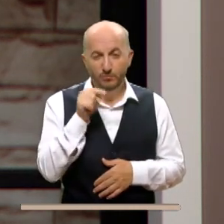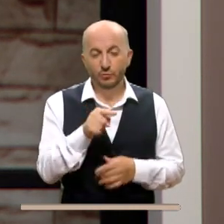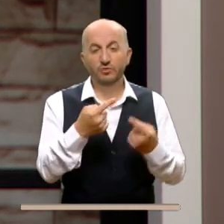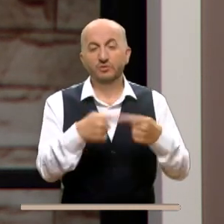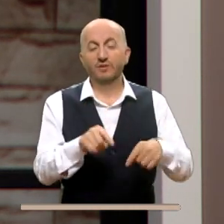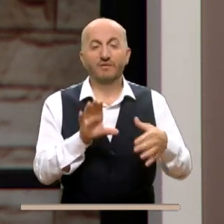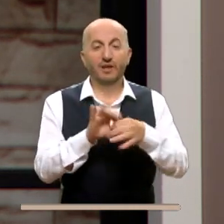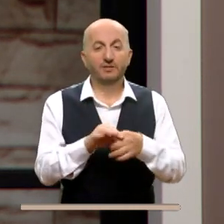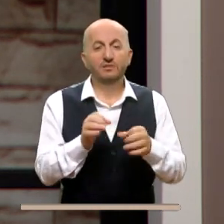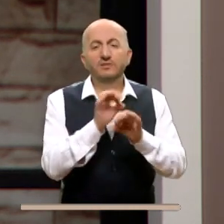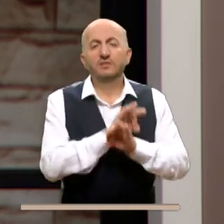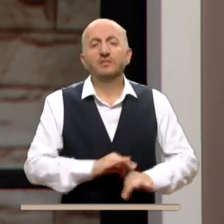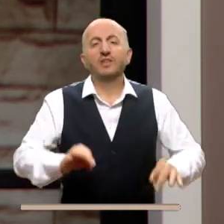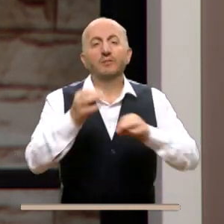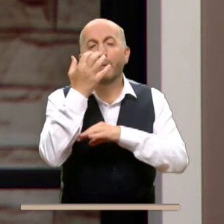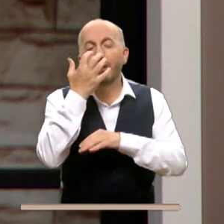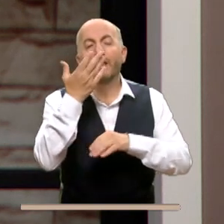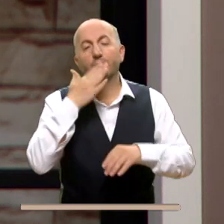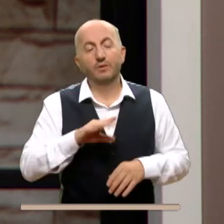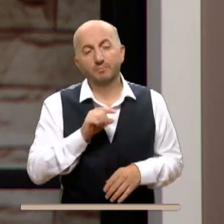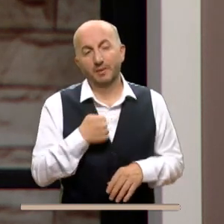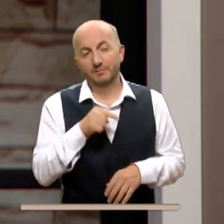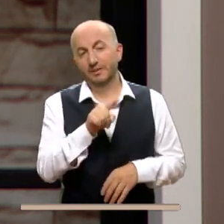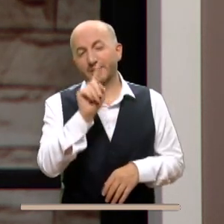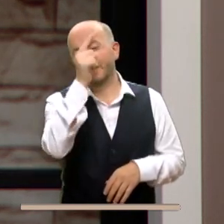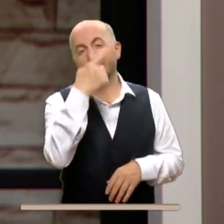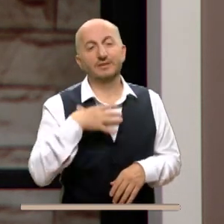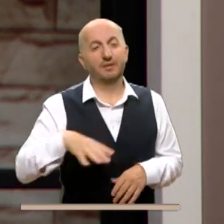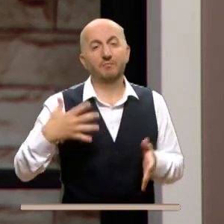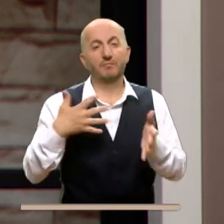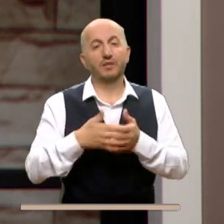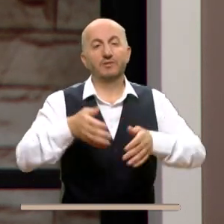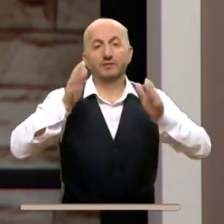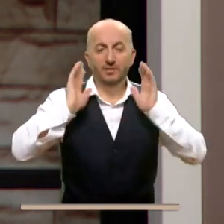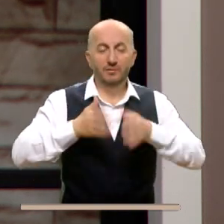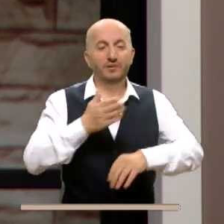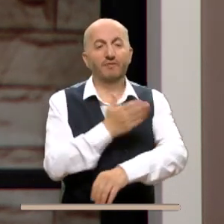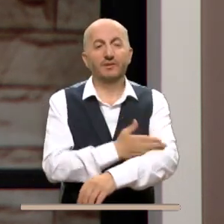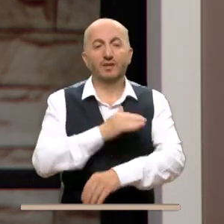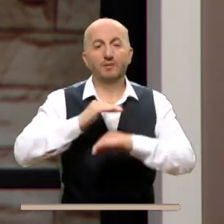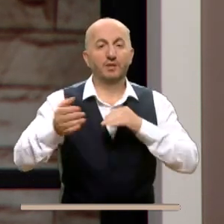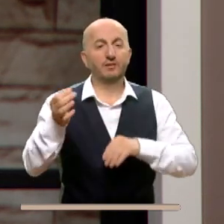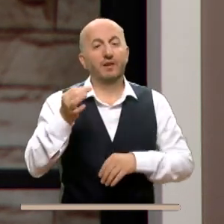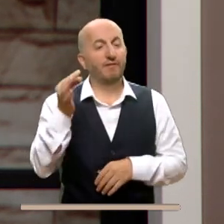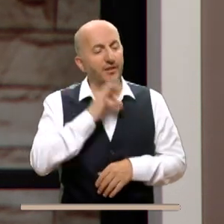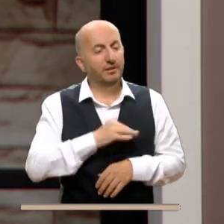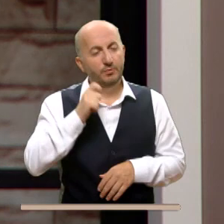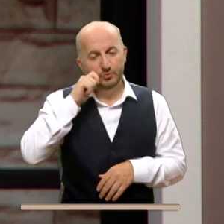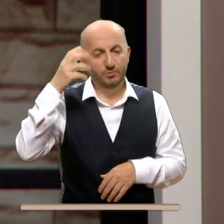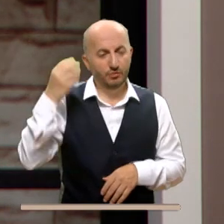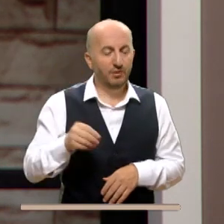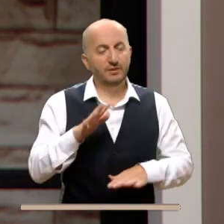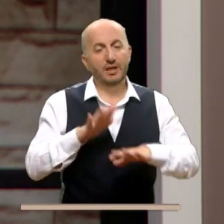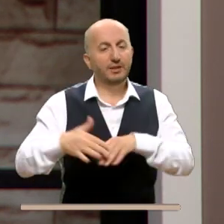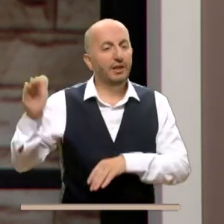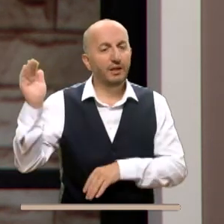sınavla alakalı senden hiçbir beklentim yok. Benim senden tek isteğim 5 vakit namazında vatanına milletine hayırlı bir Müslüman olman. Sen elinden geleni